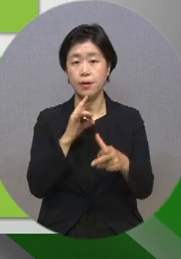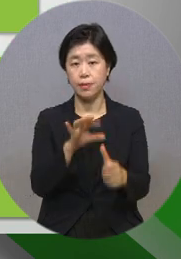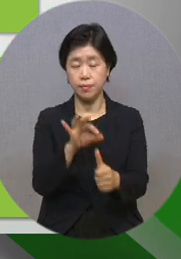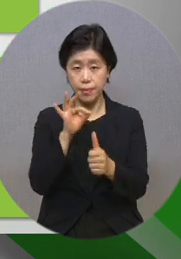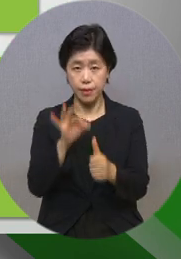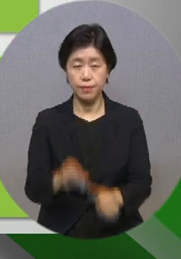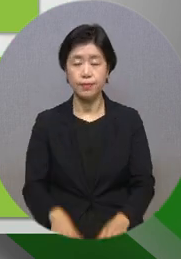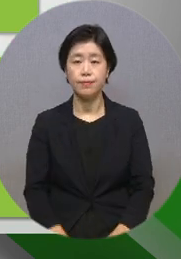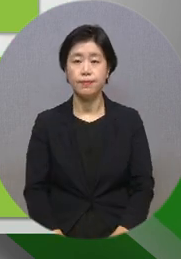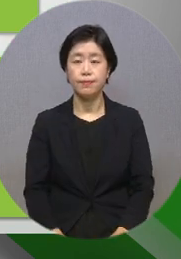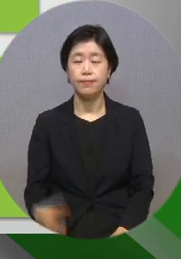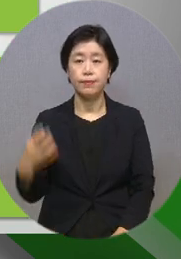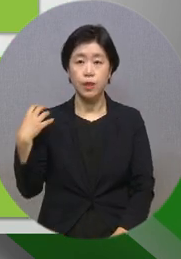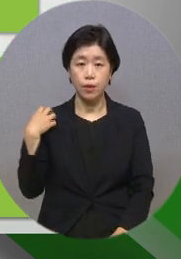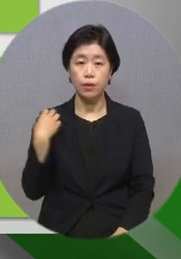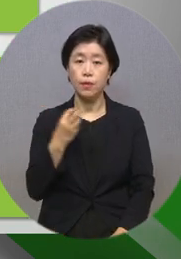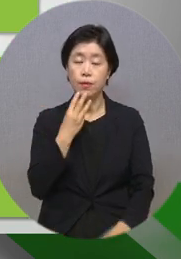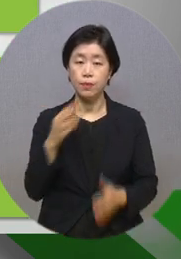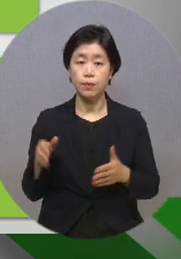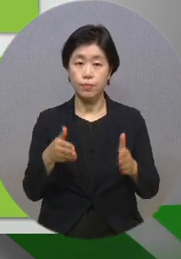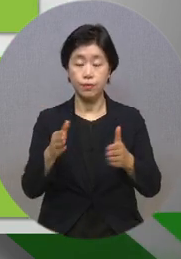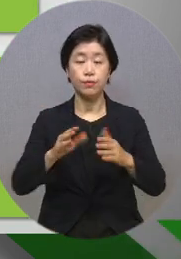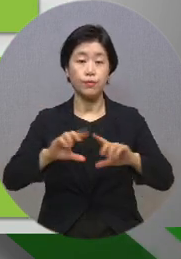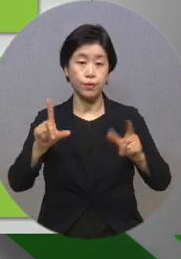채용하며 담당지사는 경기 동부지사입니다.